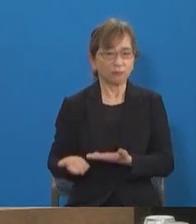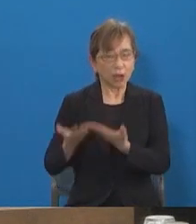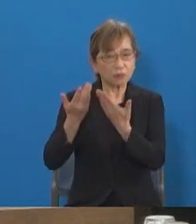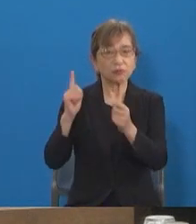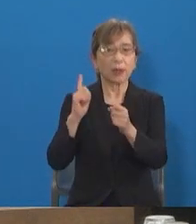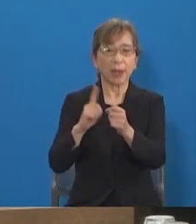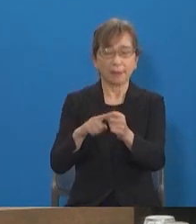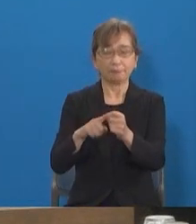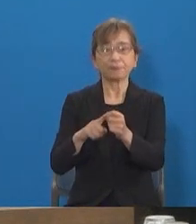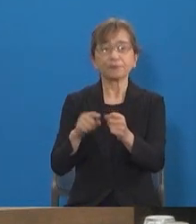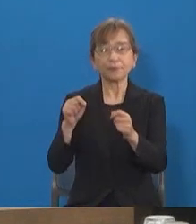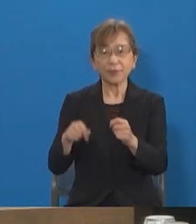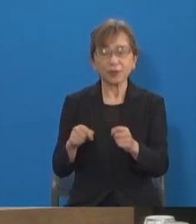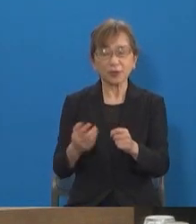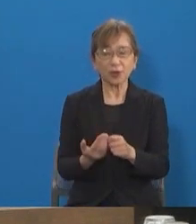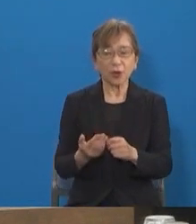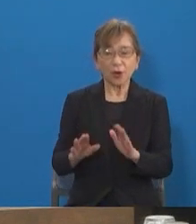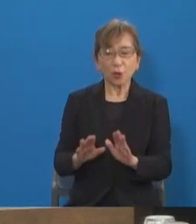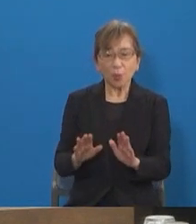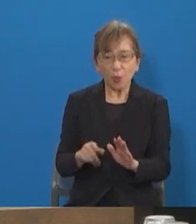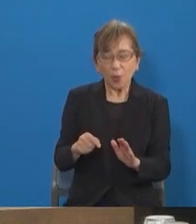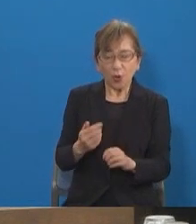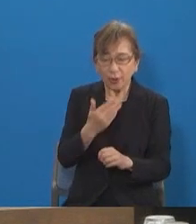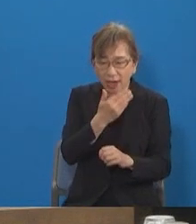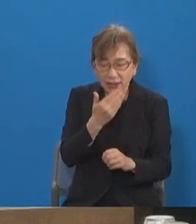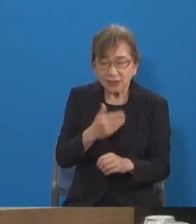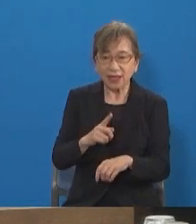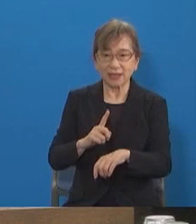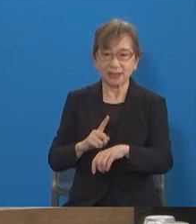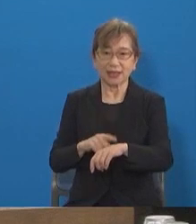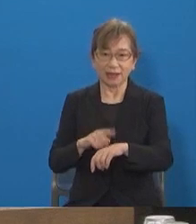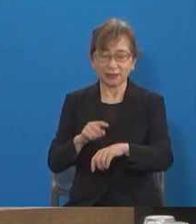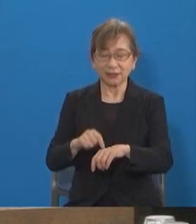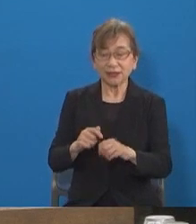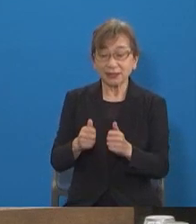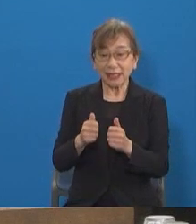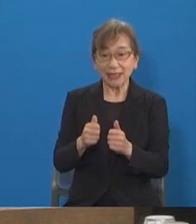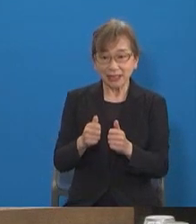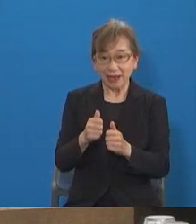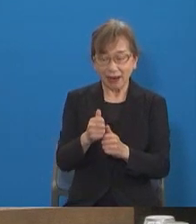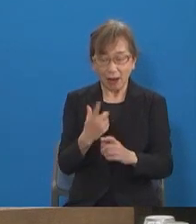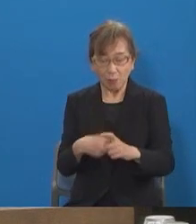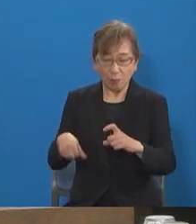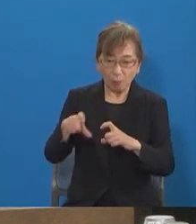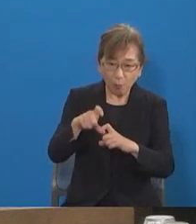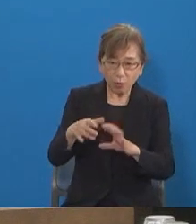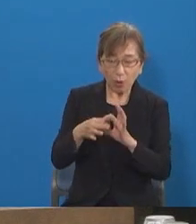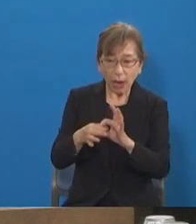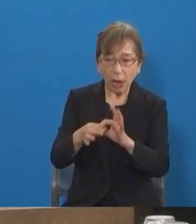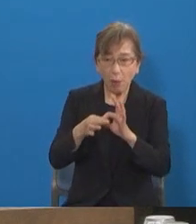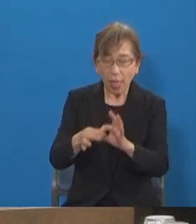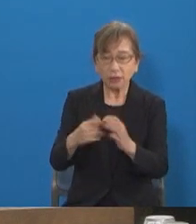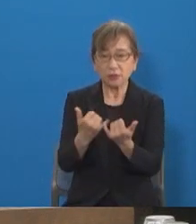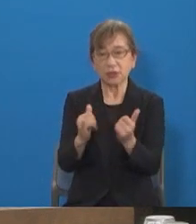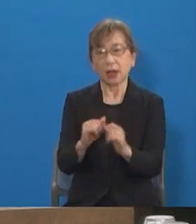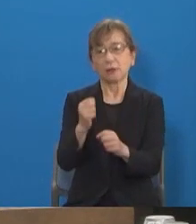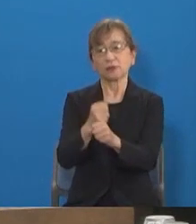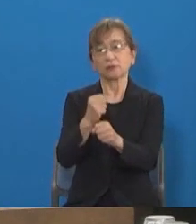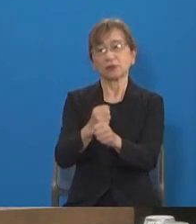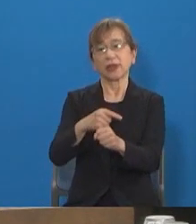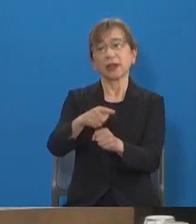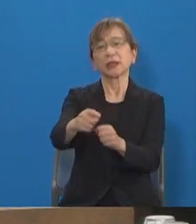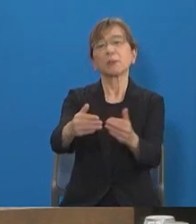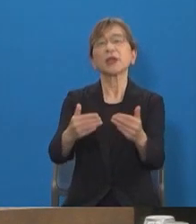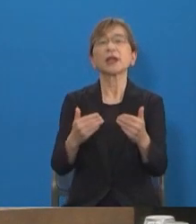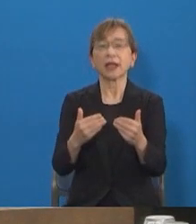同じ時間は二度と来ない、かけがえのない子育てに男性がもっと関わっていける社会を作っていかなければなら